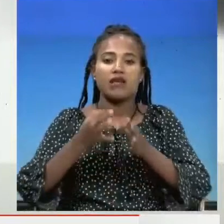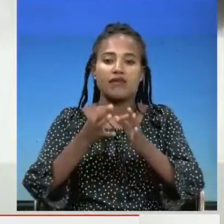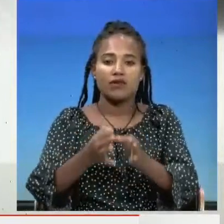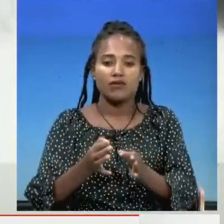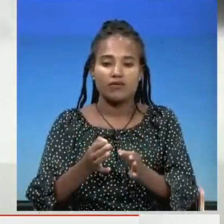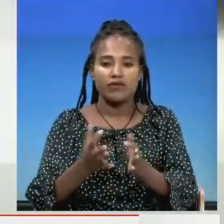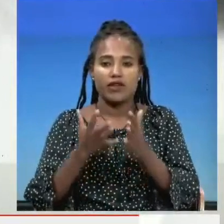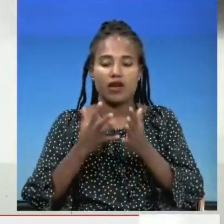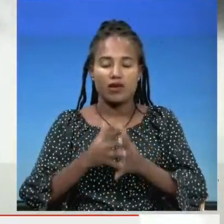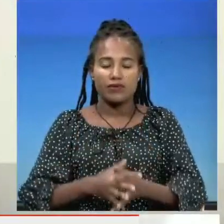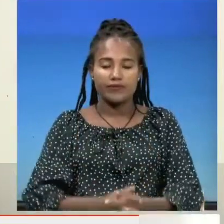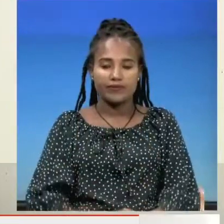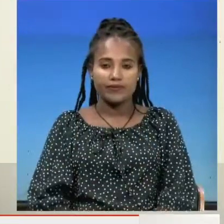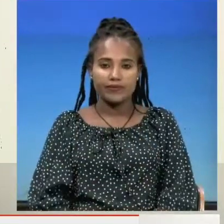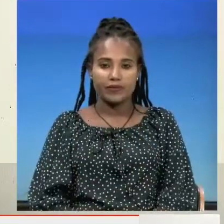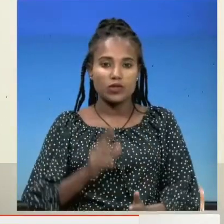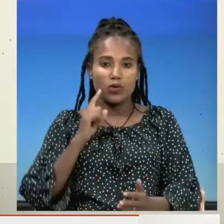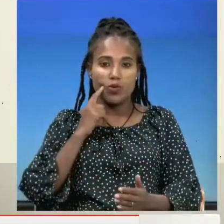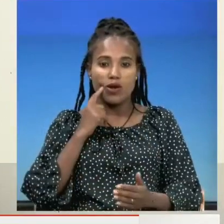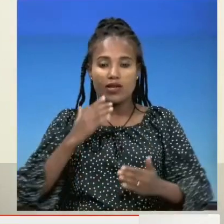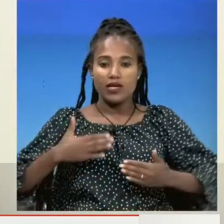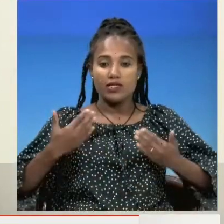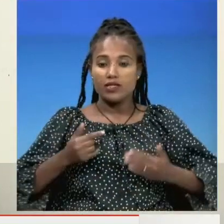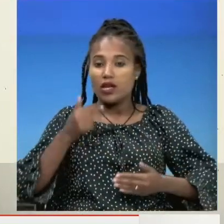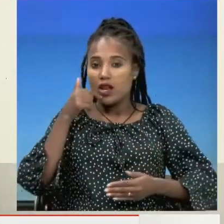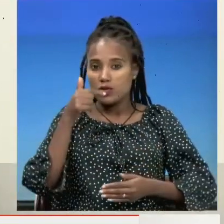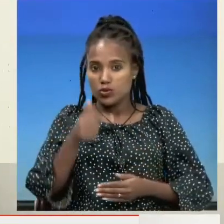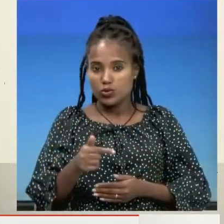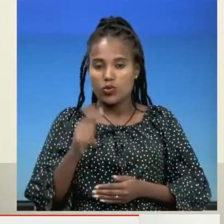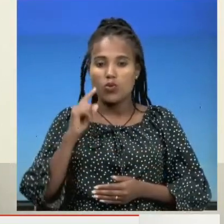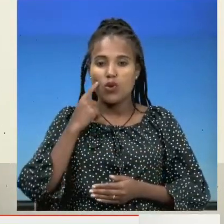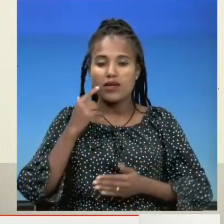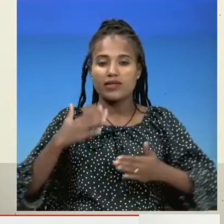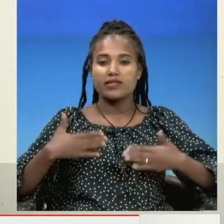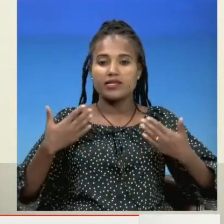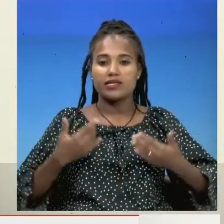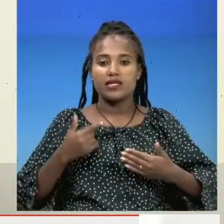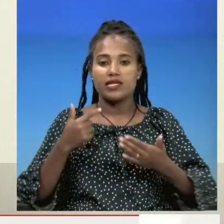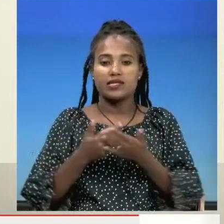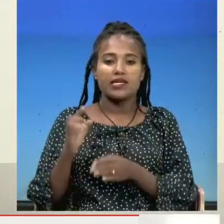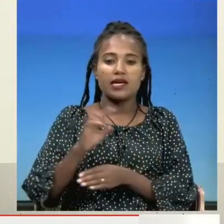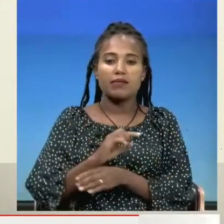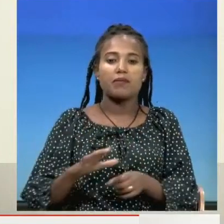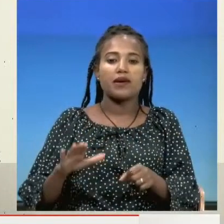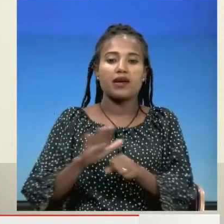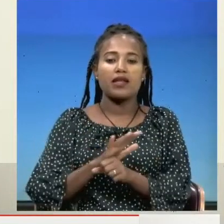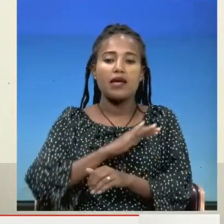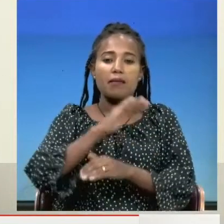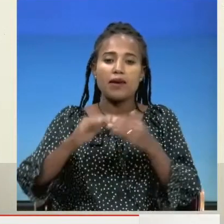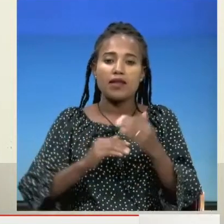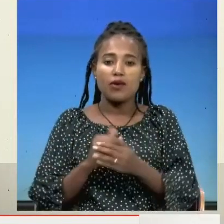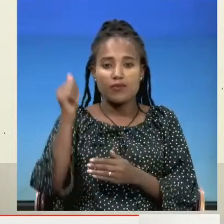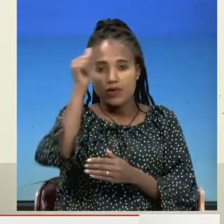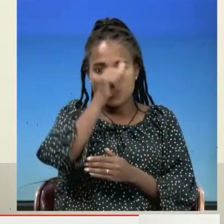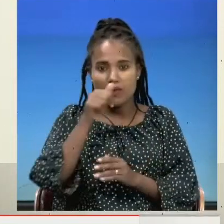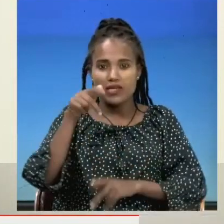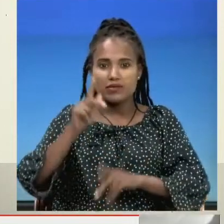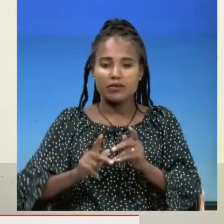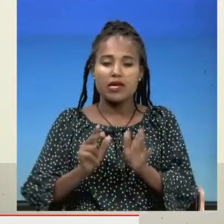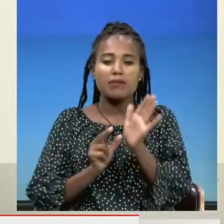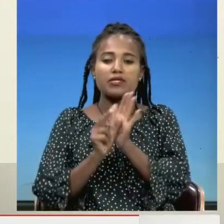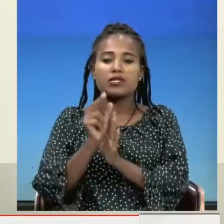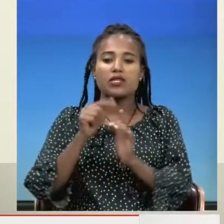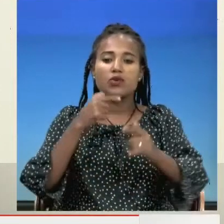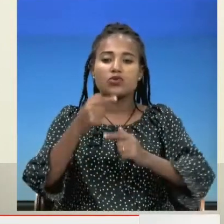ላቀርብላችሁ ፈልጋለሁ። እንኳን ደስ ያላችሁ፣ እንኳን ለዚህ ቀን በቃን። መላው የኢትዮጵያ ህዝብ የብልጽግና